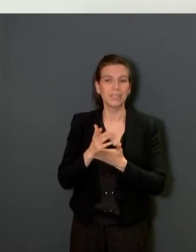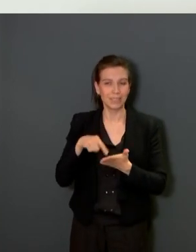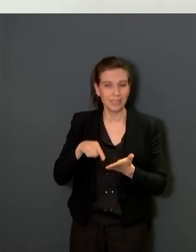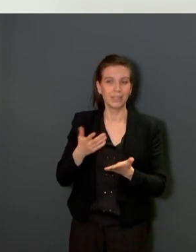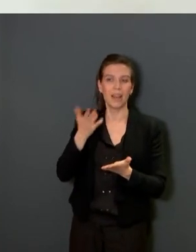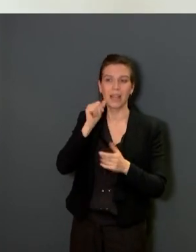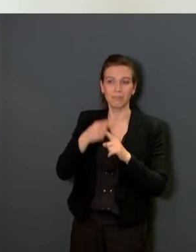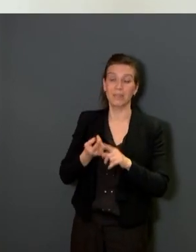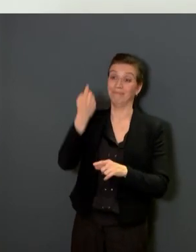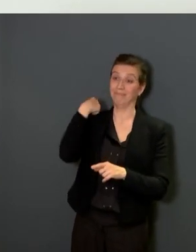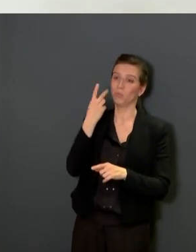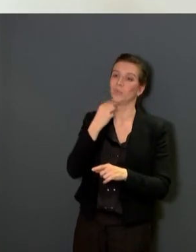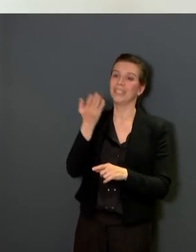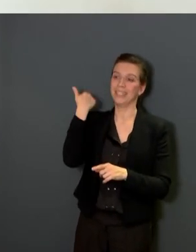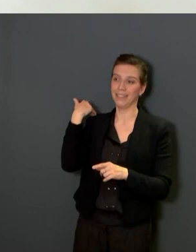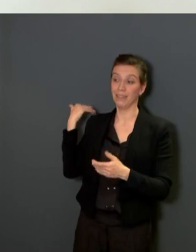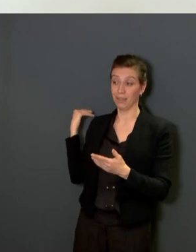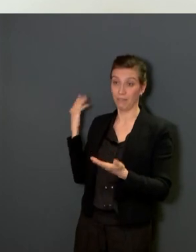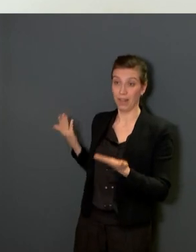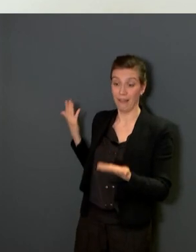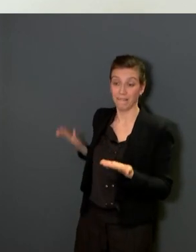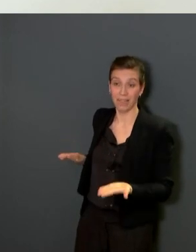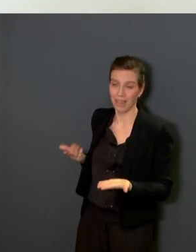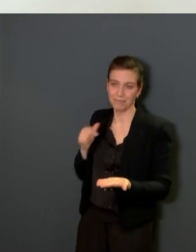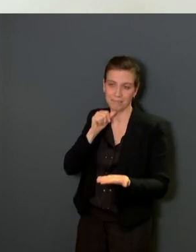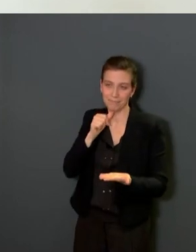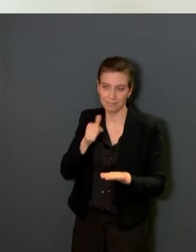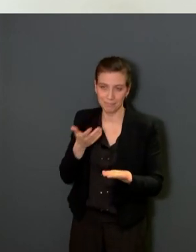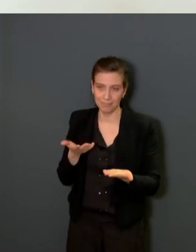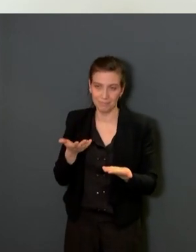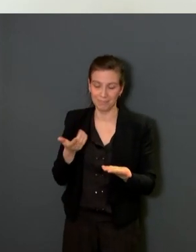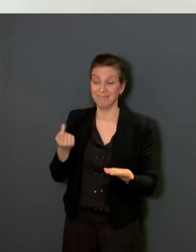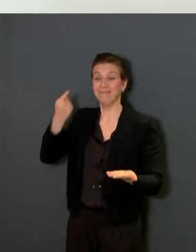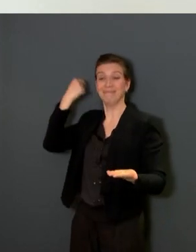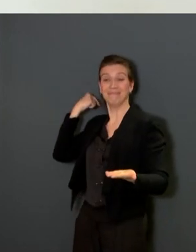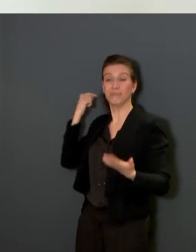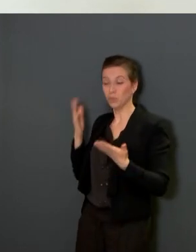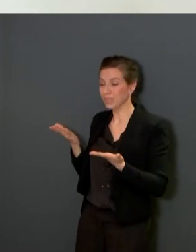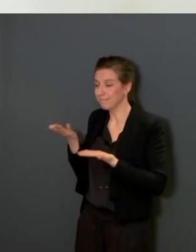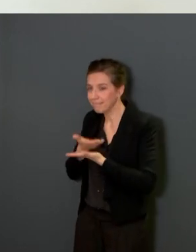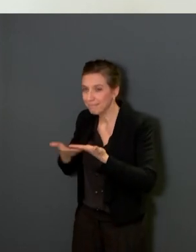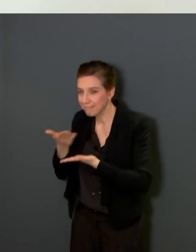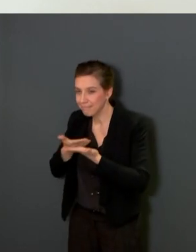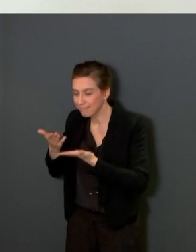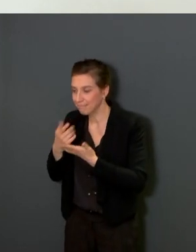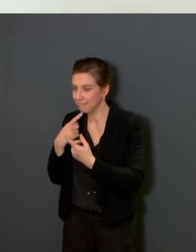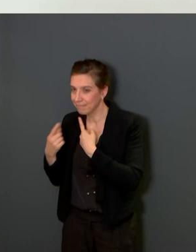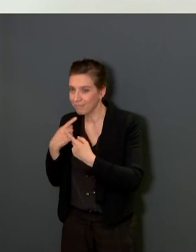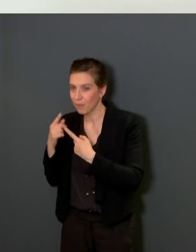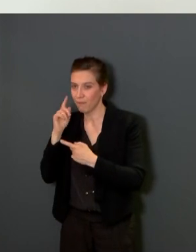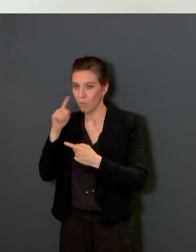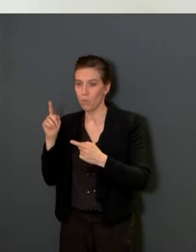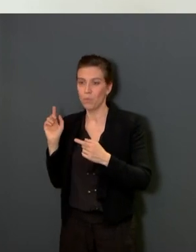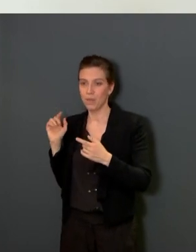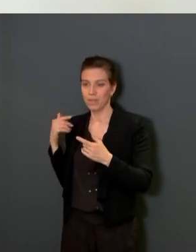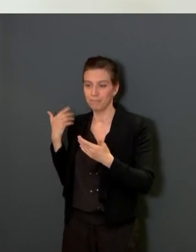bekijken ten opzichte van vandaag. Je moet het bekijken ten opzichte van het vorig overlegcomité. En dan denk ik dat er eigenlijk maar één conclusie kan zijn.